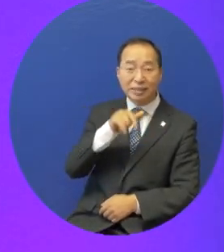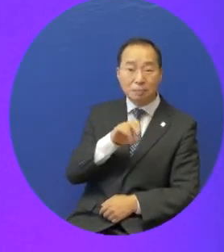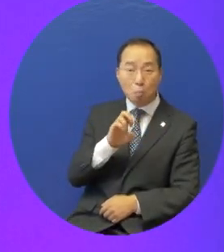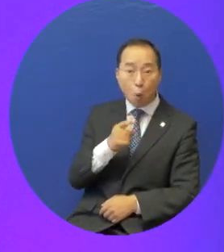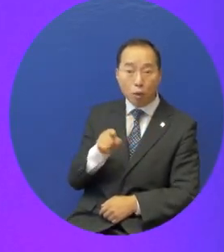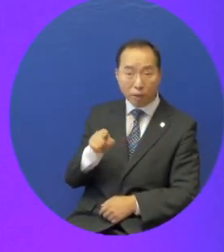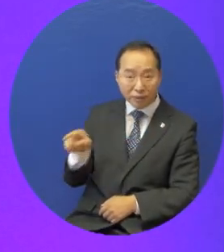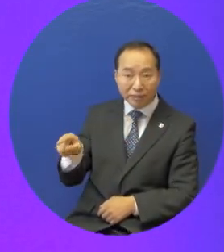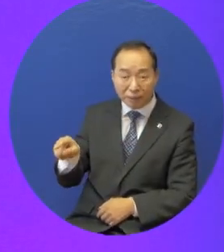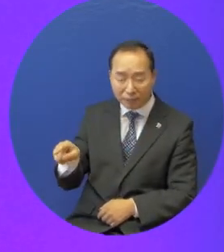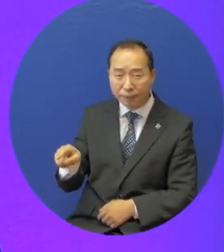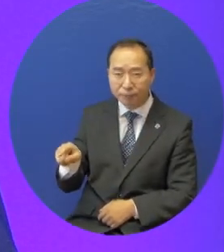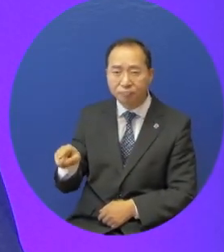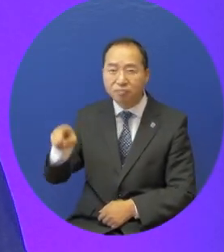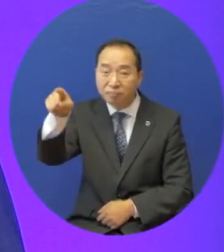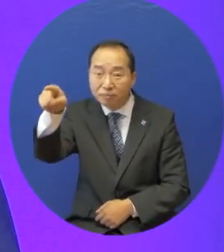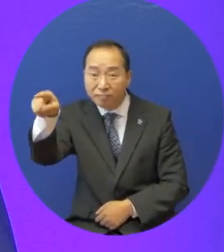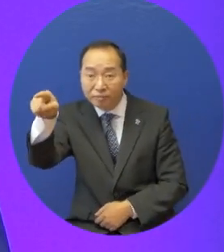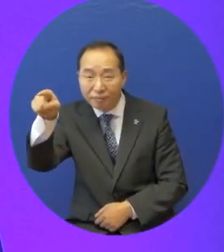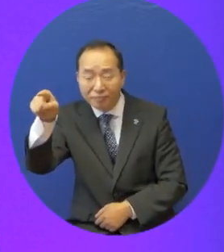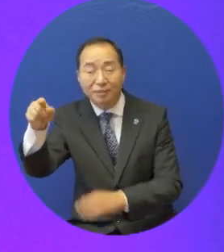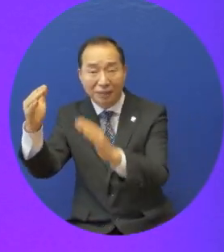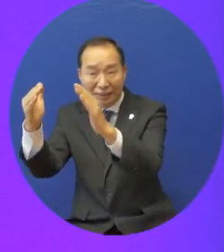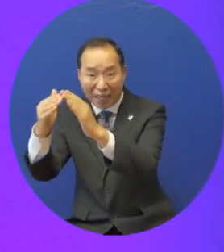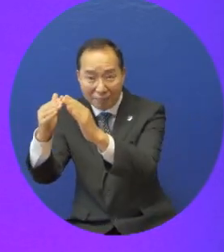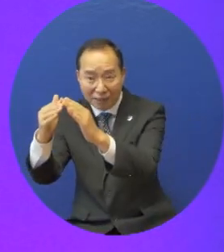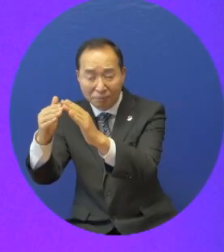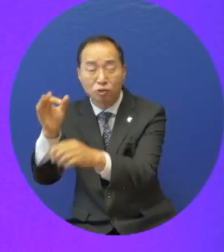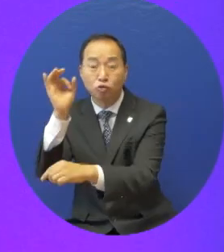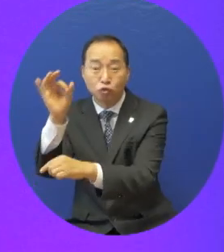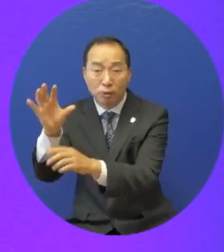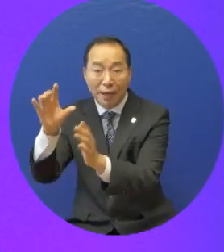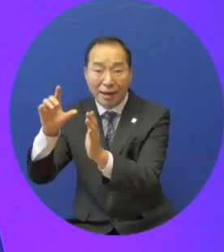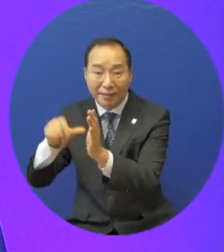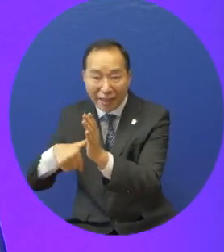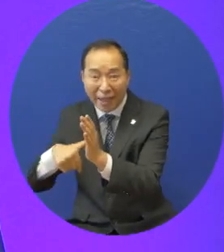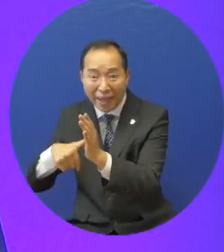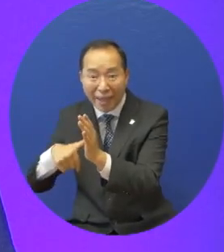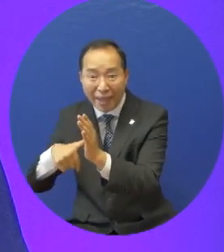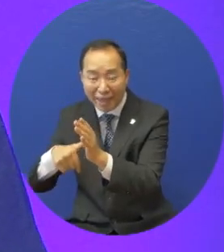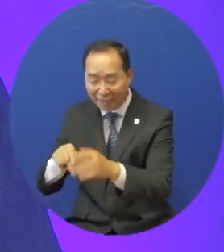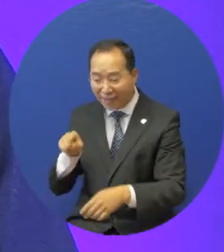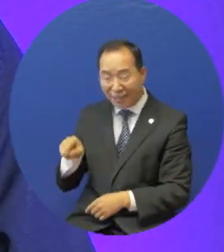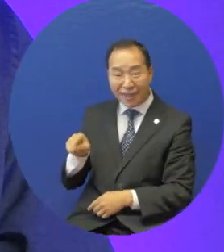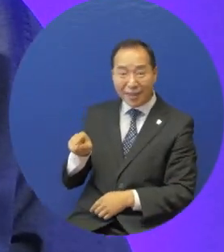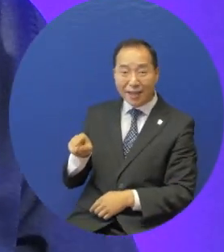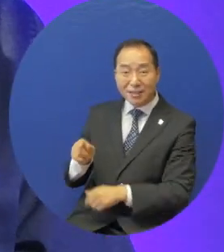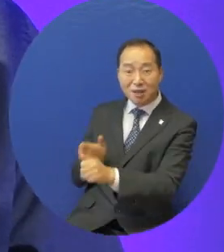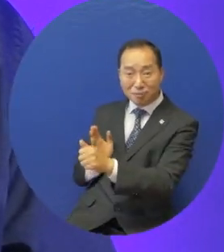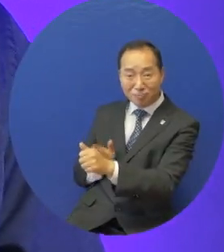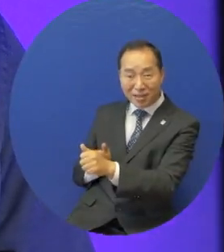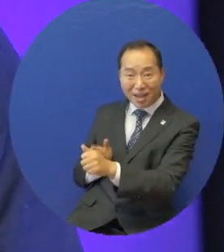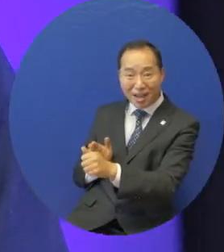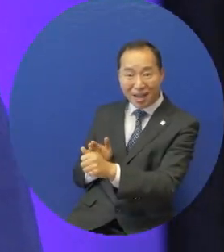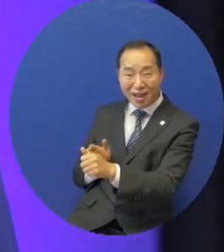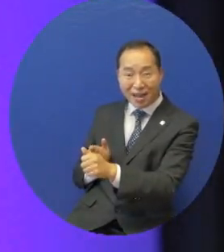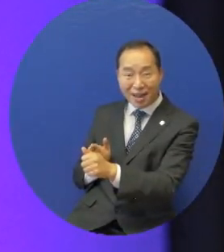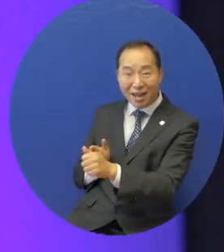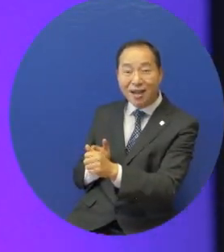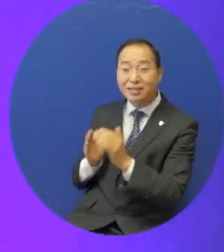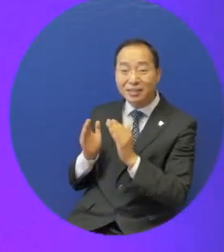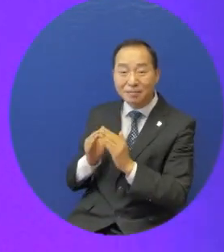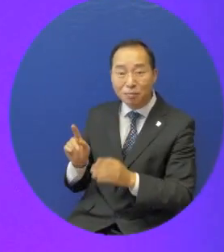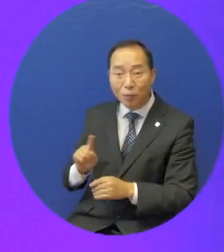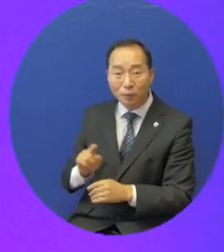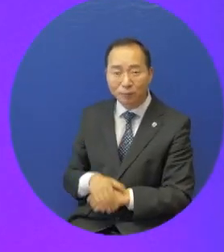이익모가 당초에 집주름한테 그 홍선양이라고 하는 사람의 집을 구입할 때 활용했던 집주름한테 가서